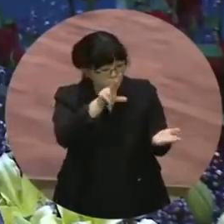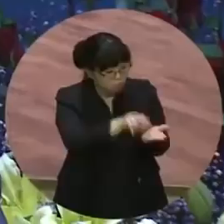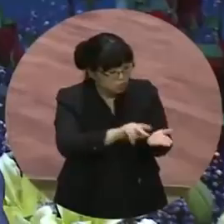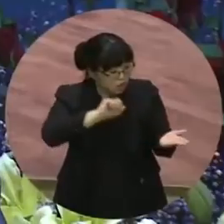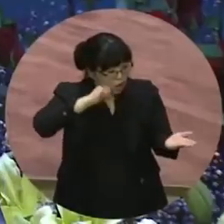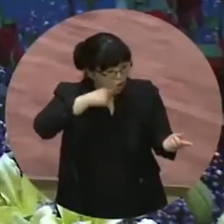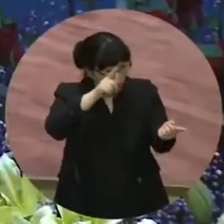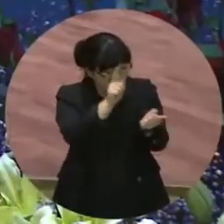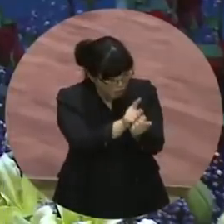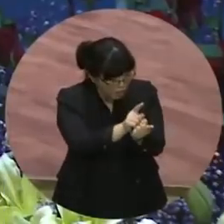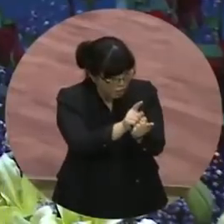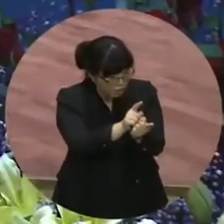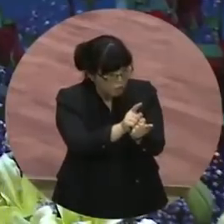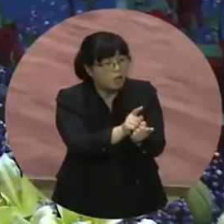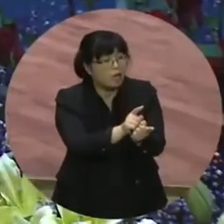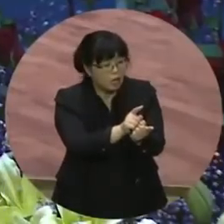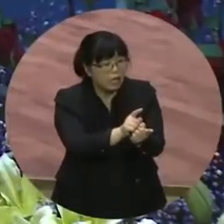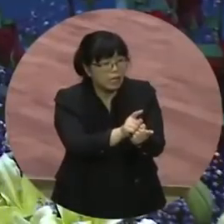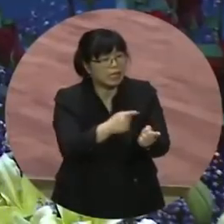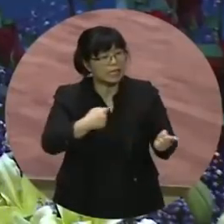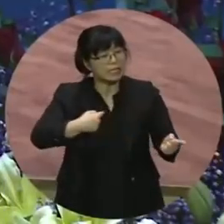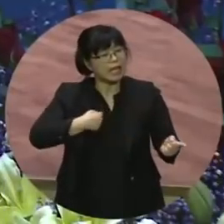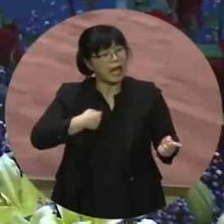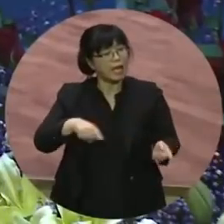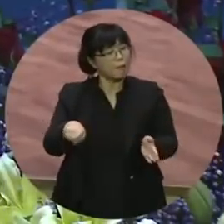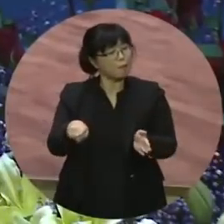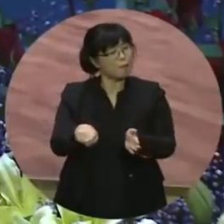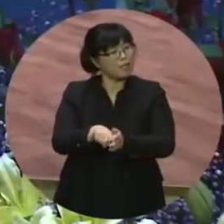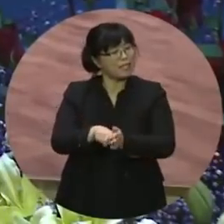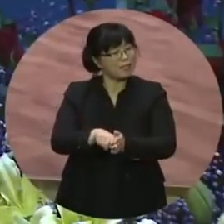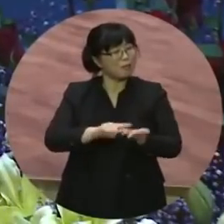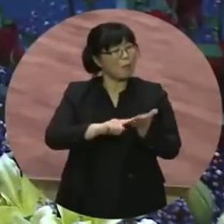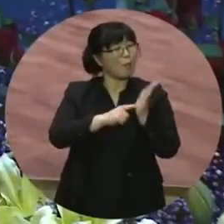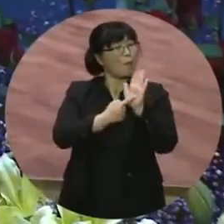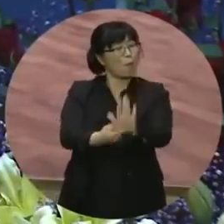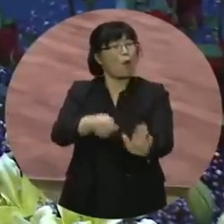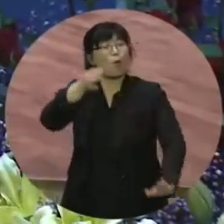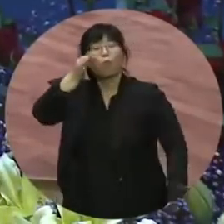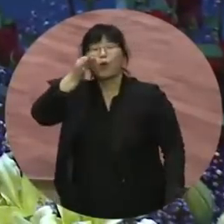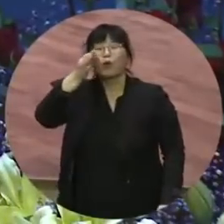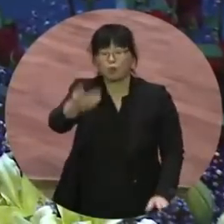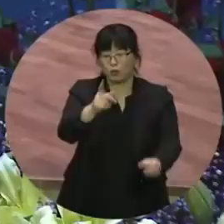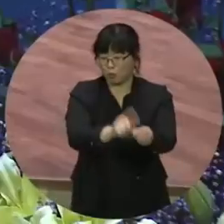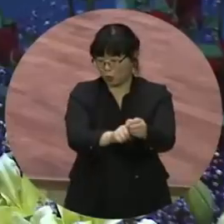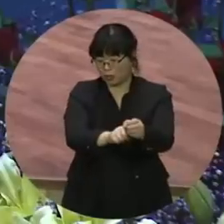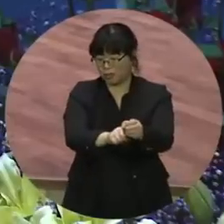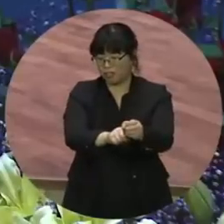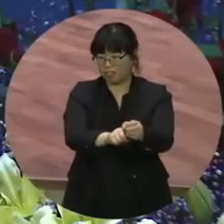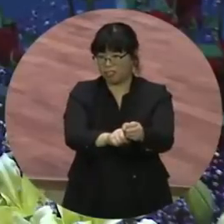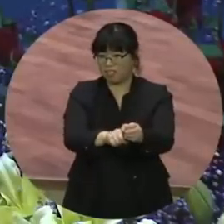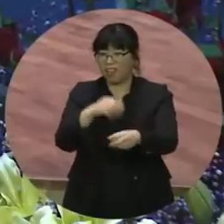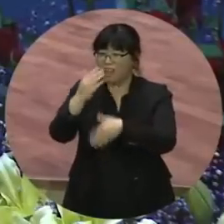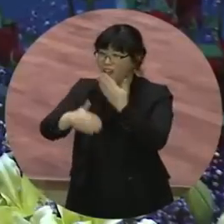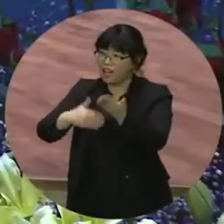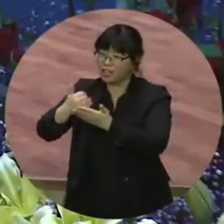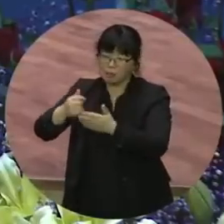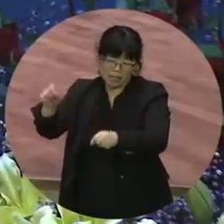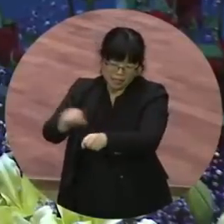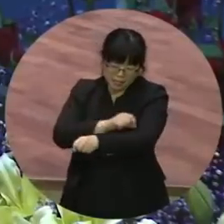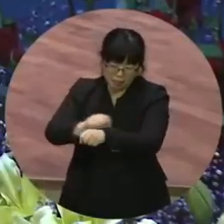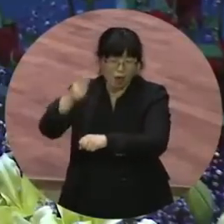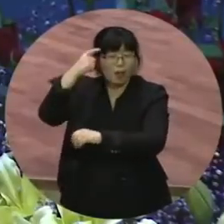장로님에게 이런 남에게 없는 이 질병이 온 것은 하나님 특별한 계획이 있다는 사인이다. 이걸 못